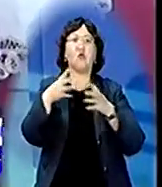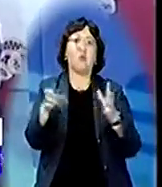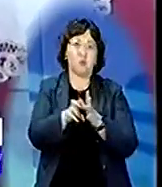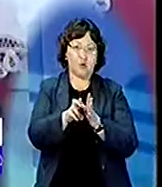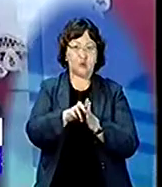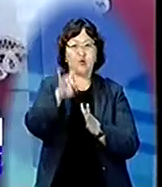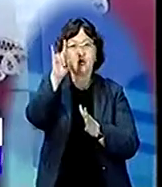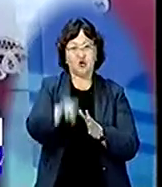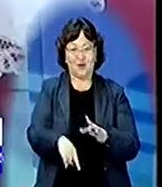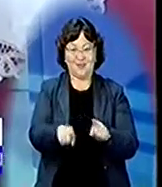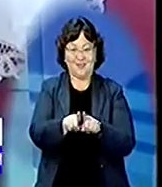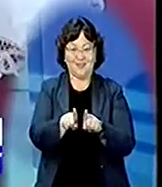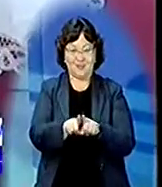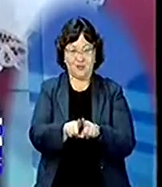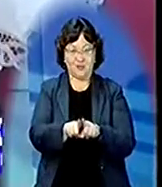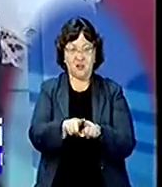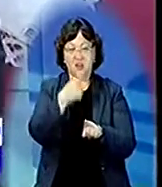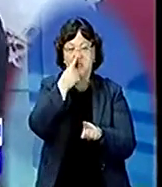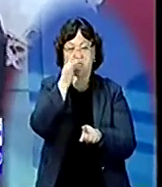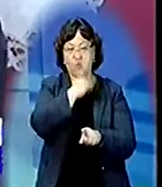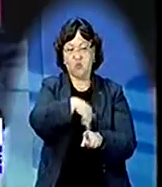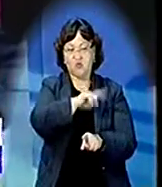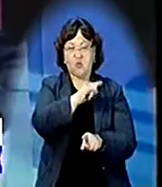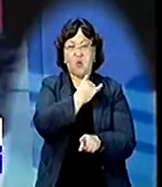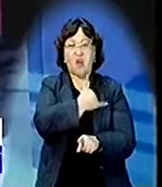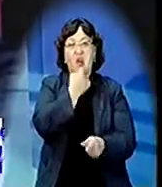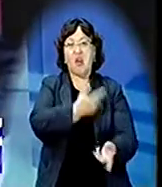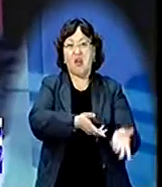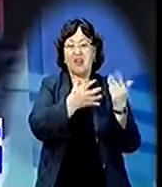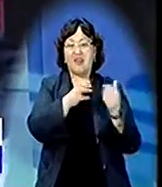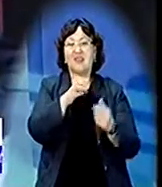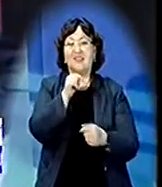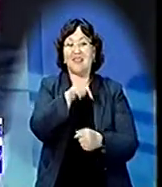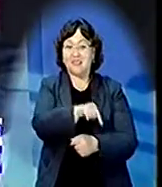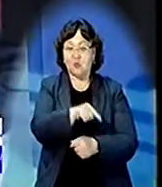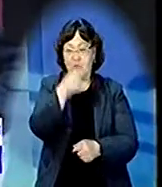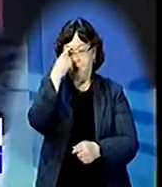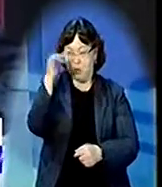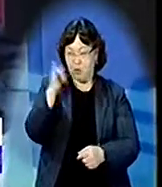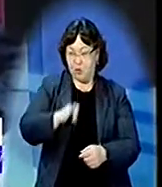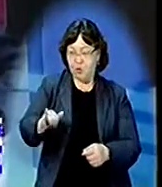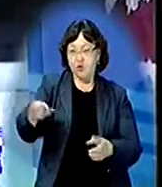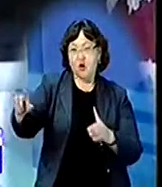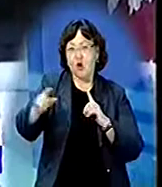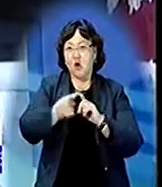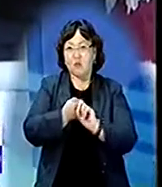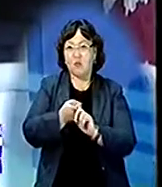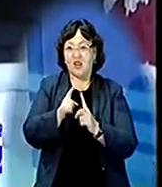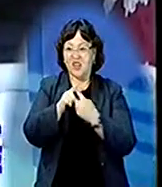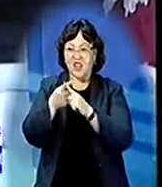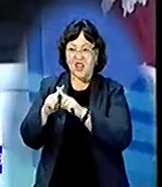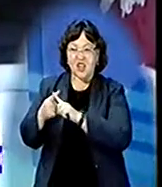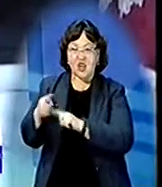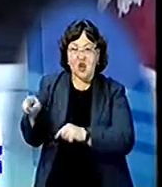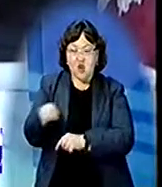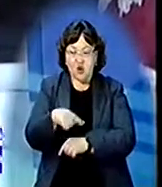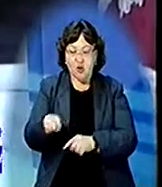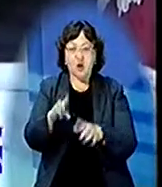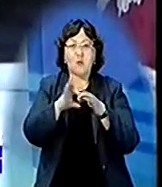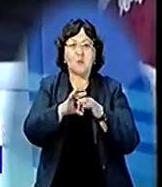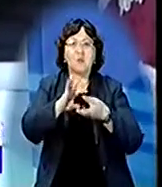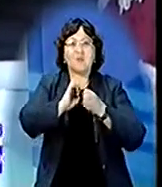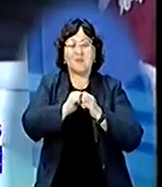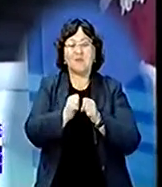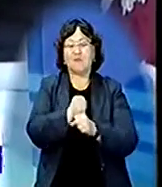Вэй Хун хэллээ. Сичуан муж Монгол улс хоорондын хамтын ажиллагаа хөрөнгө оруулалтыг өргөдөхөд дэмжлэг хүсэж байгааг мужийн дараг уулзалтын